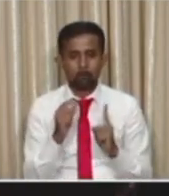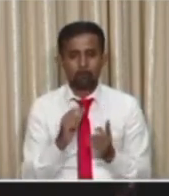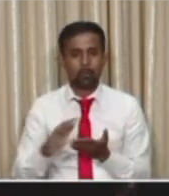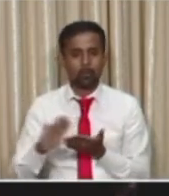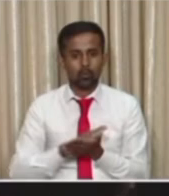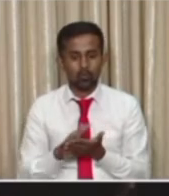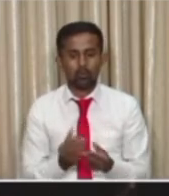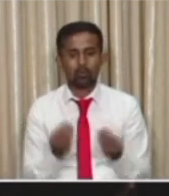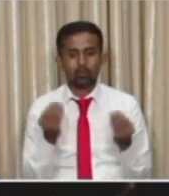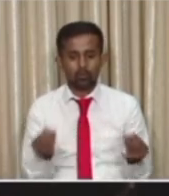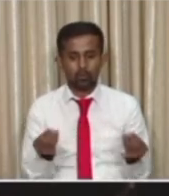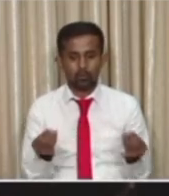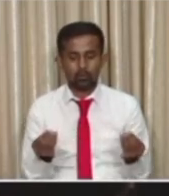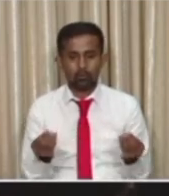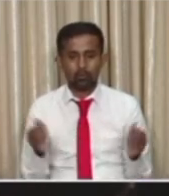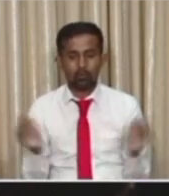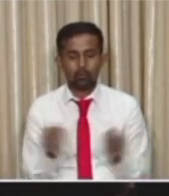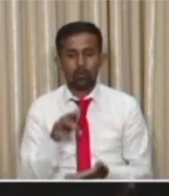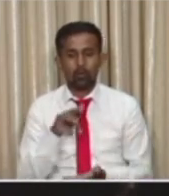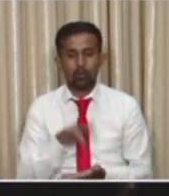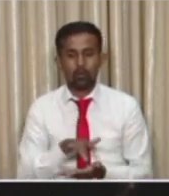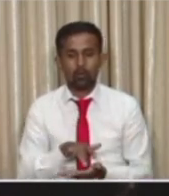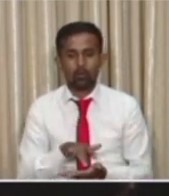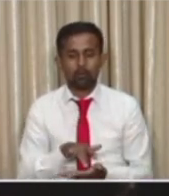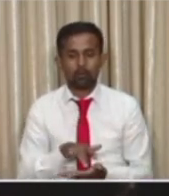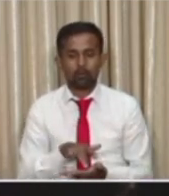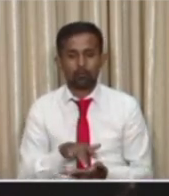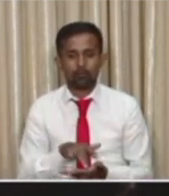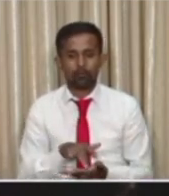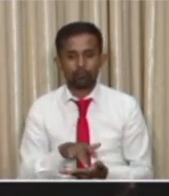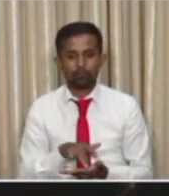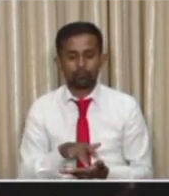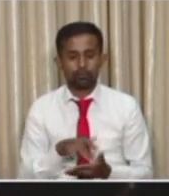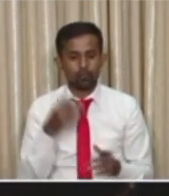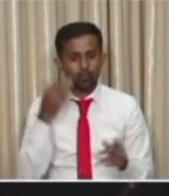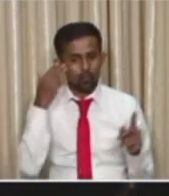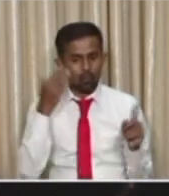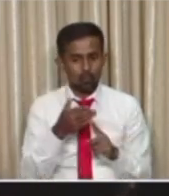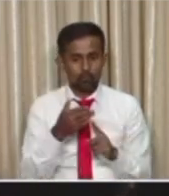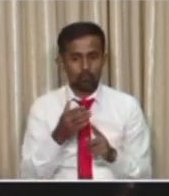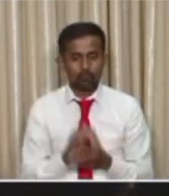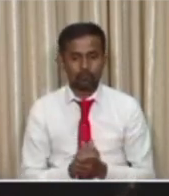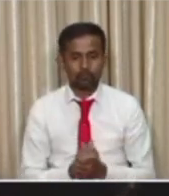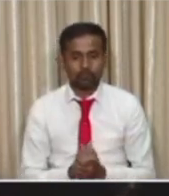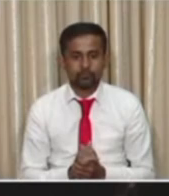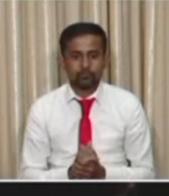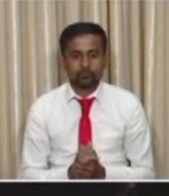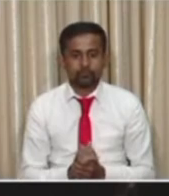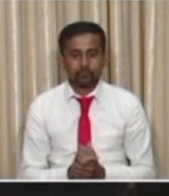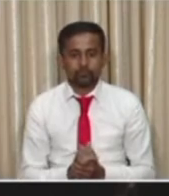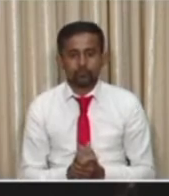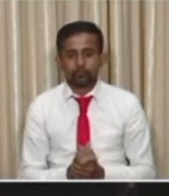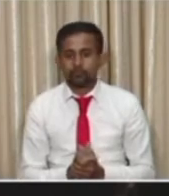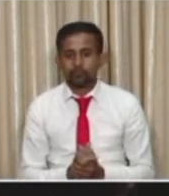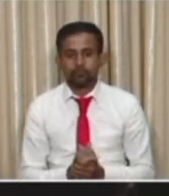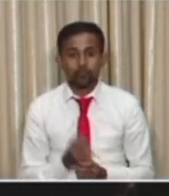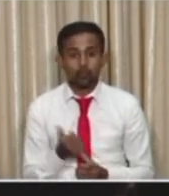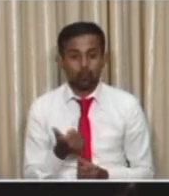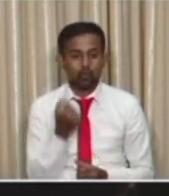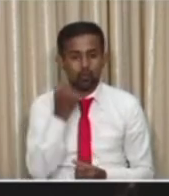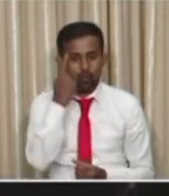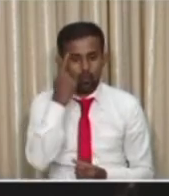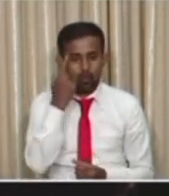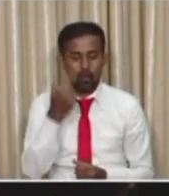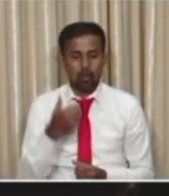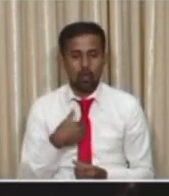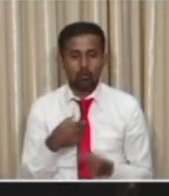நடுத்தர வர்க்கத்தினர் வியாபாரிகளினுடைய வளர்ச்சி தொடர்பான நல்லதொரு யோசனையை இன்று எதிர்க்கட்சியிலிருந்து வைக்கப்பட்டிருக்கிறது, அதற்காக பாராட்டு